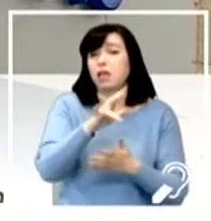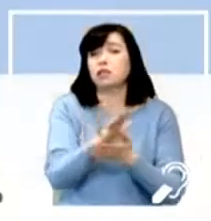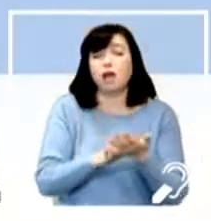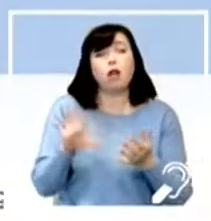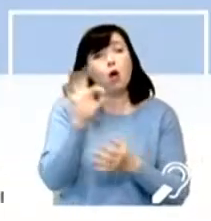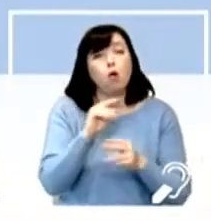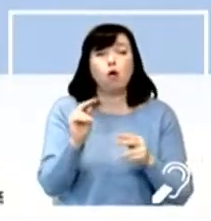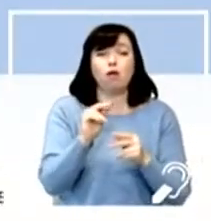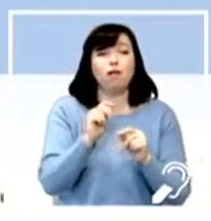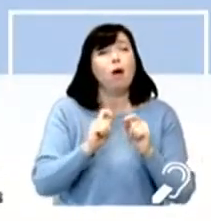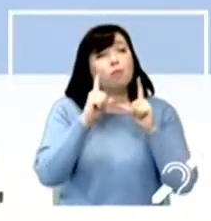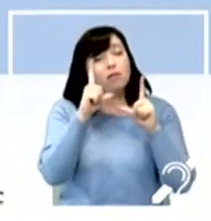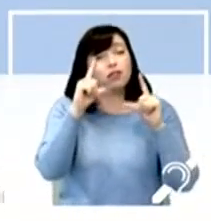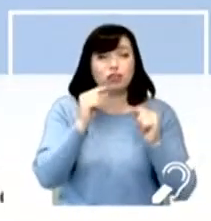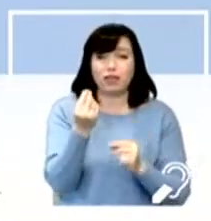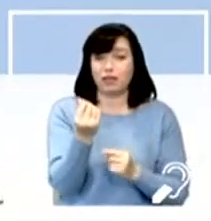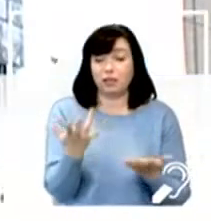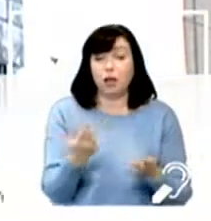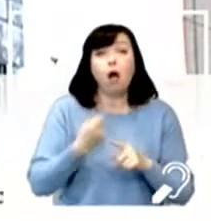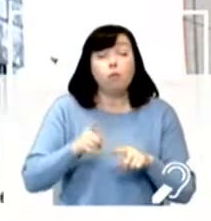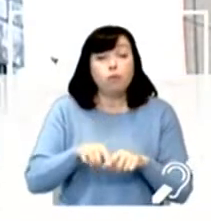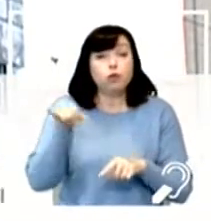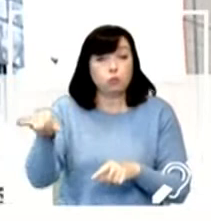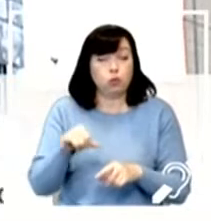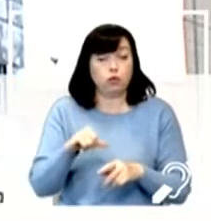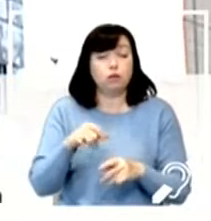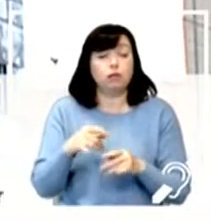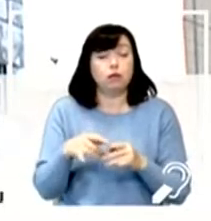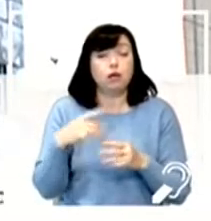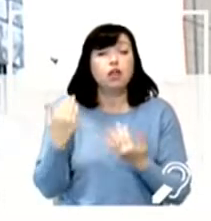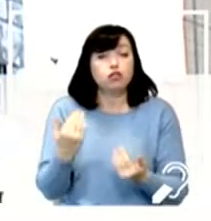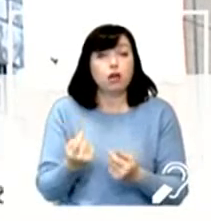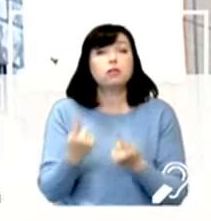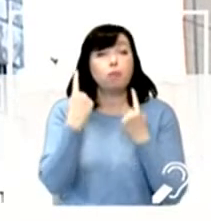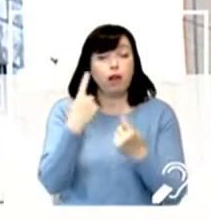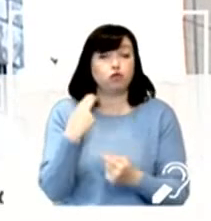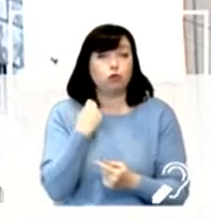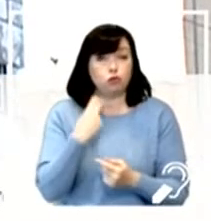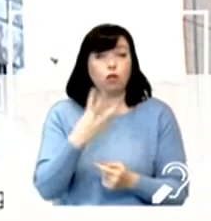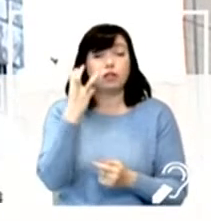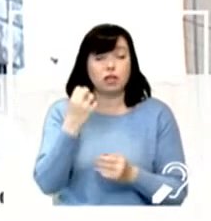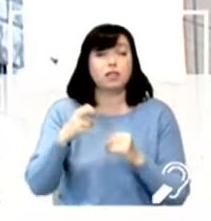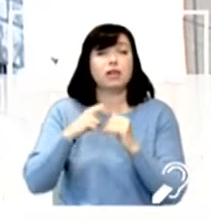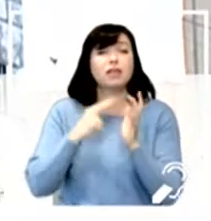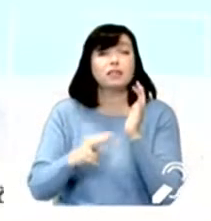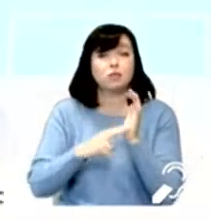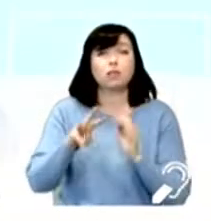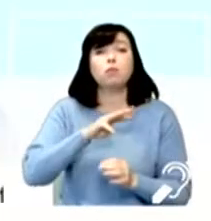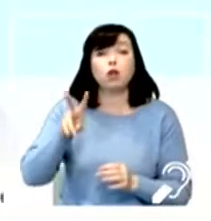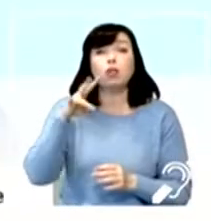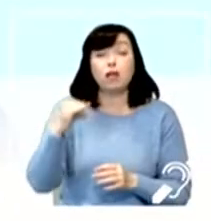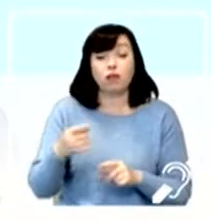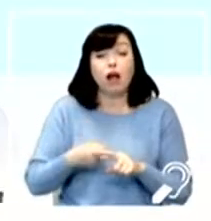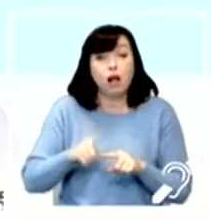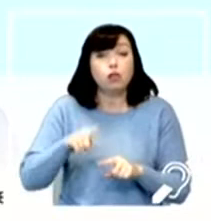de ajustare a tarifelor. De aceea a acumulat un plus de 377 de milioane de lei, ceea ce ar trebui